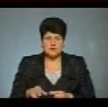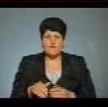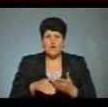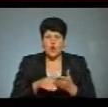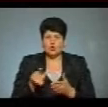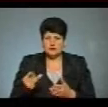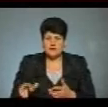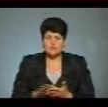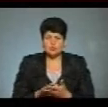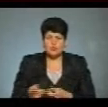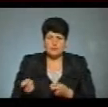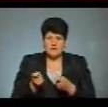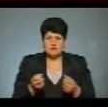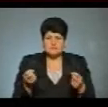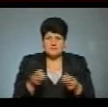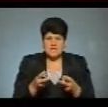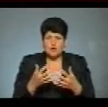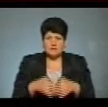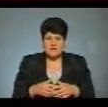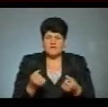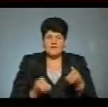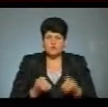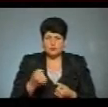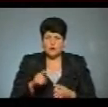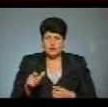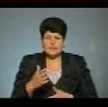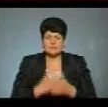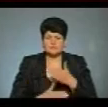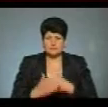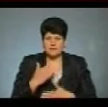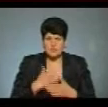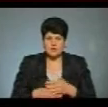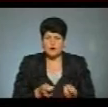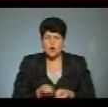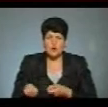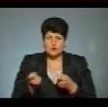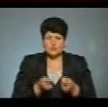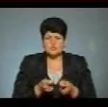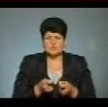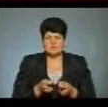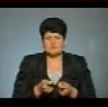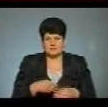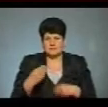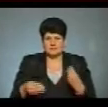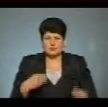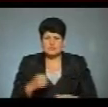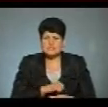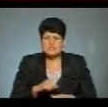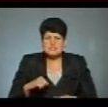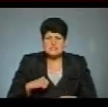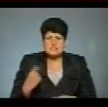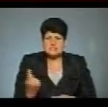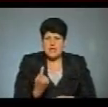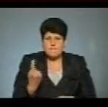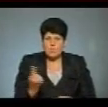волонтери безкоштовно перевозять спеціально обладнаним автомобілем людей з інвалідністю, розвозять самотнім пенсіонерам їжу. Як працює соціальне